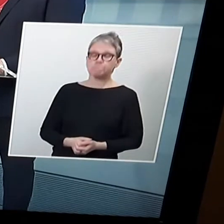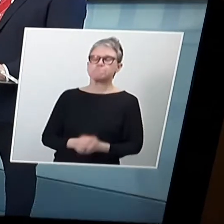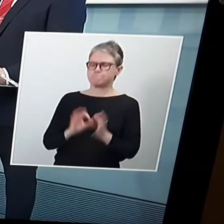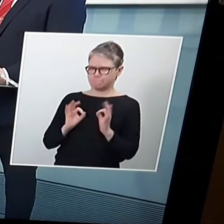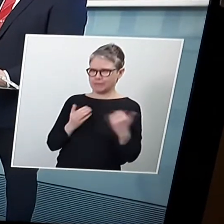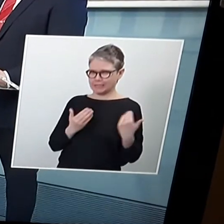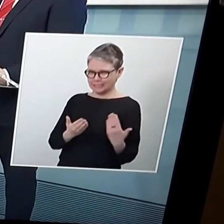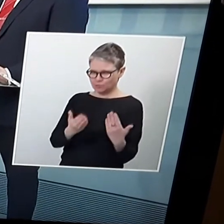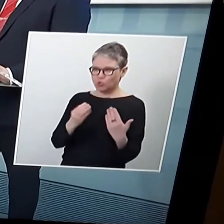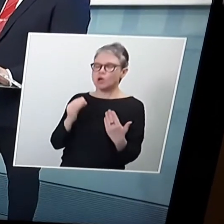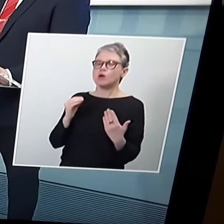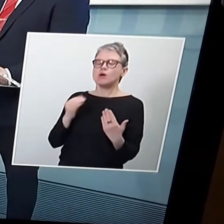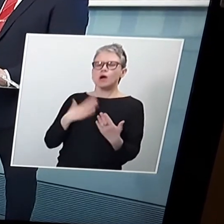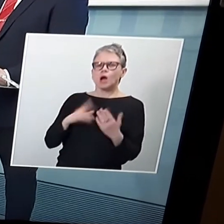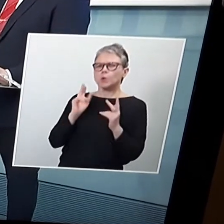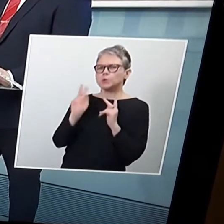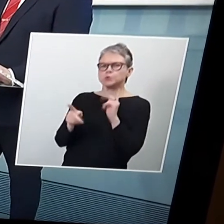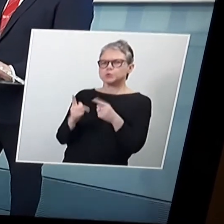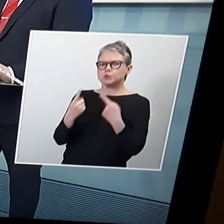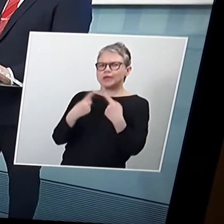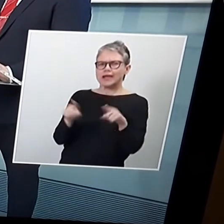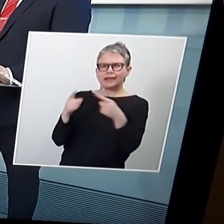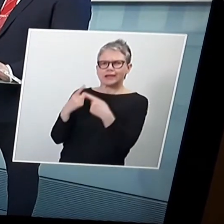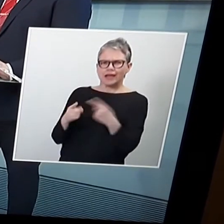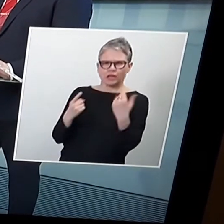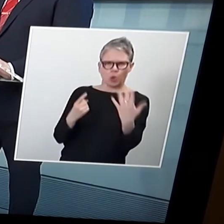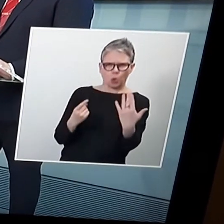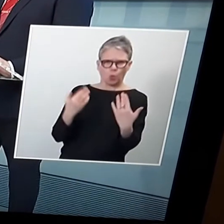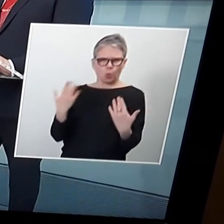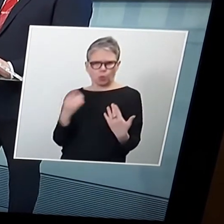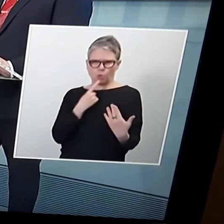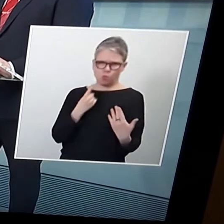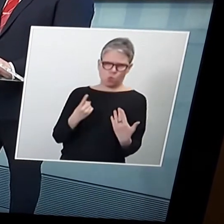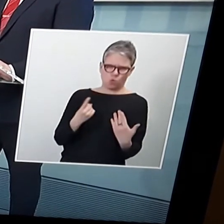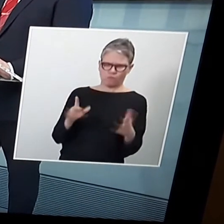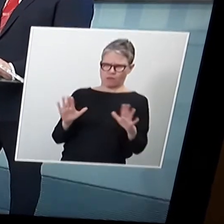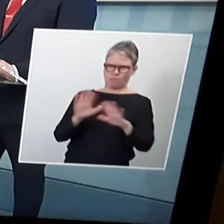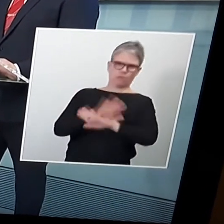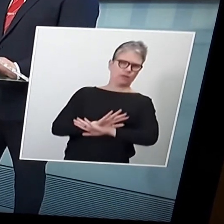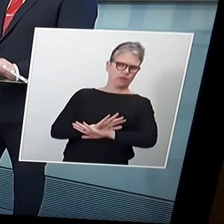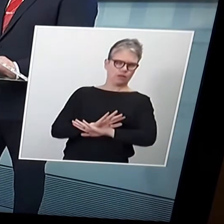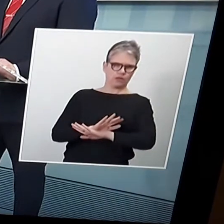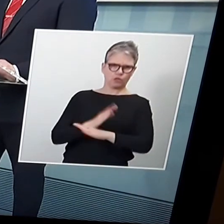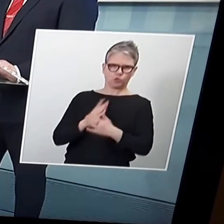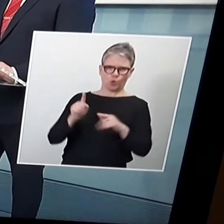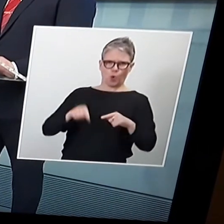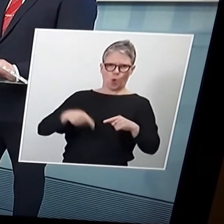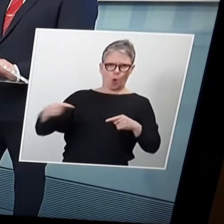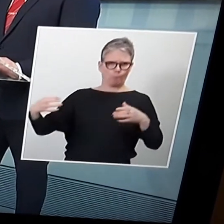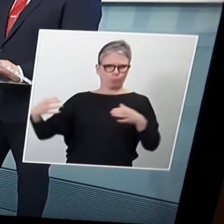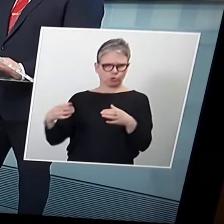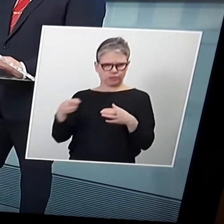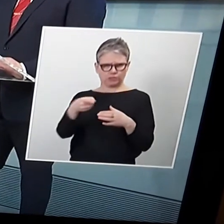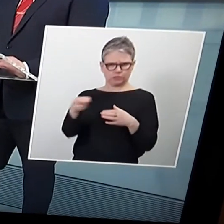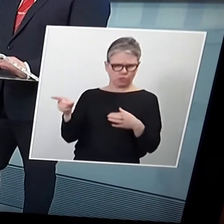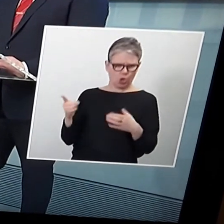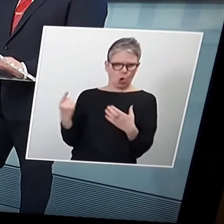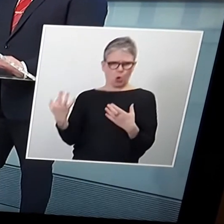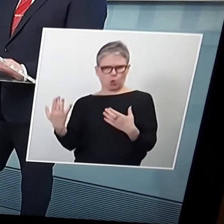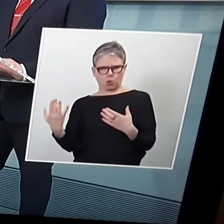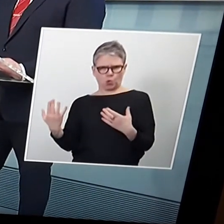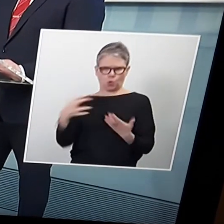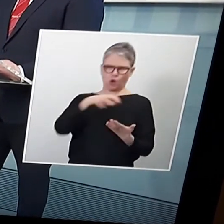Kiitoksia. Kysyisin näistä eri luvuista. Eli nyt on ollut jonkun verran hämmennystä tästä, että oppositiolla tuntuu olevan eri luvut